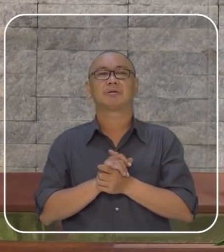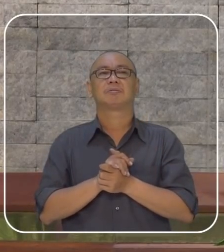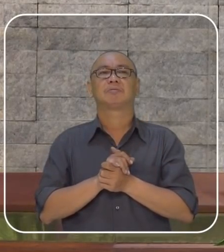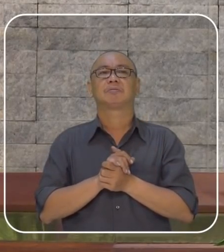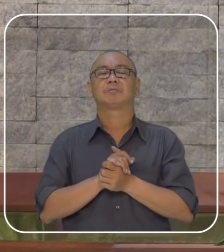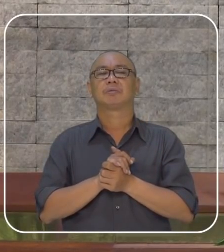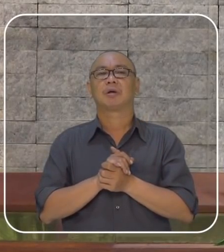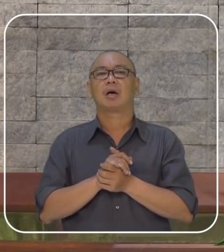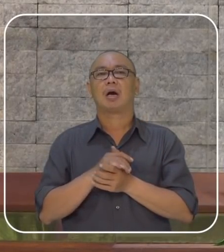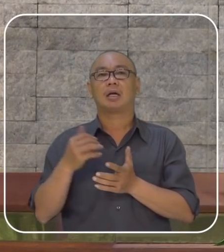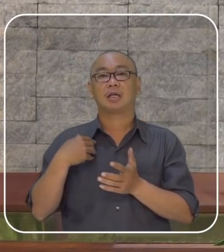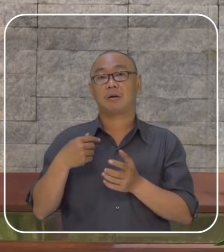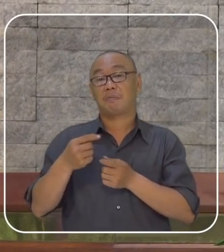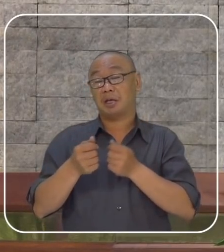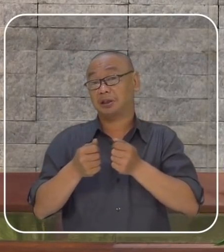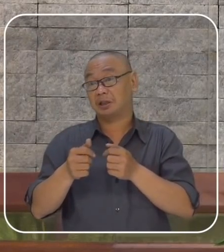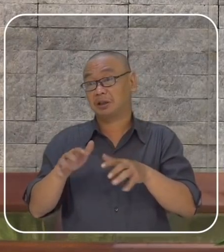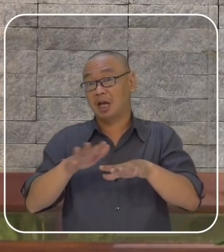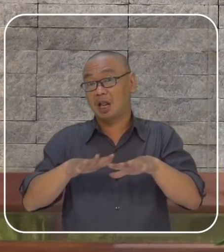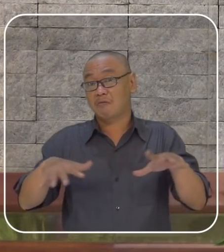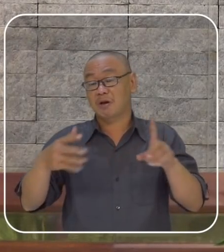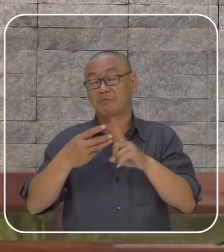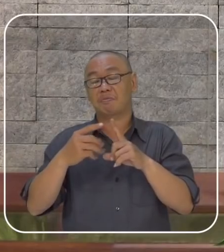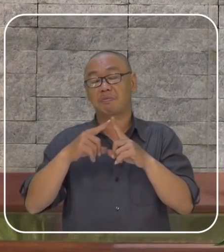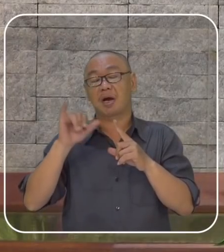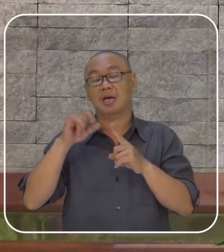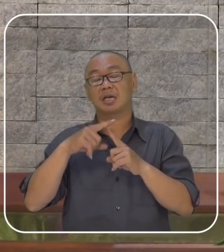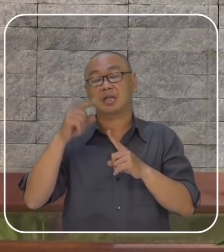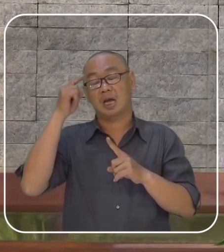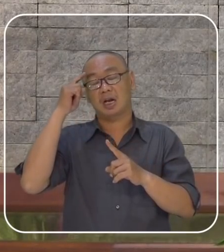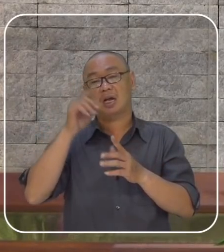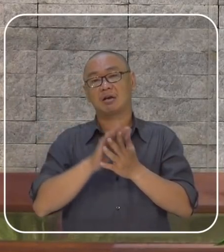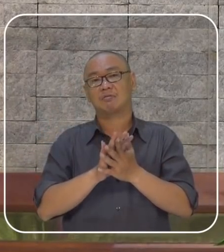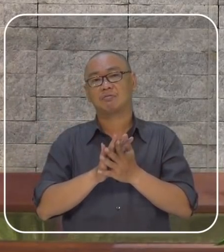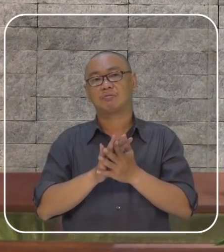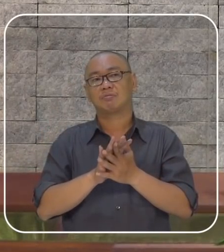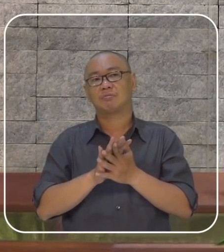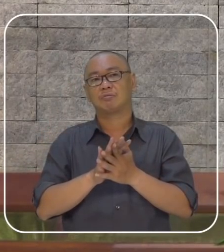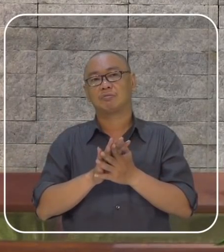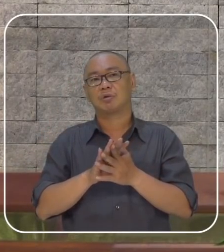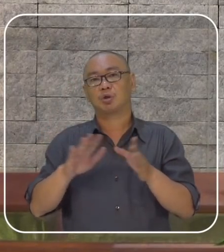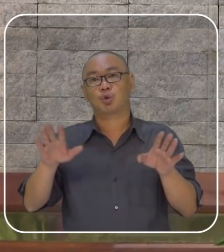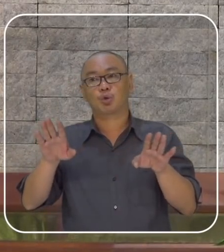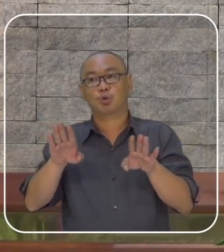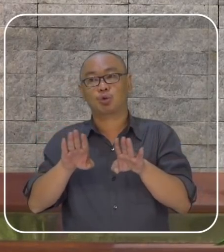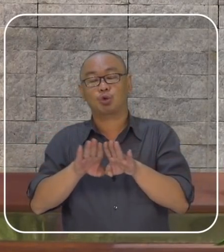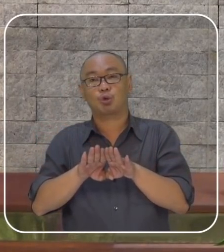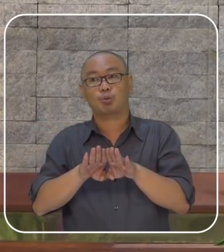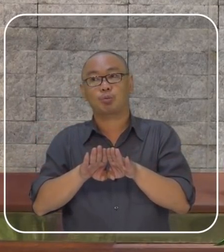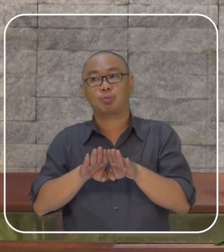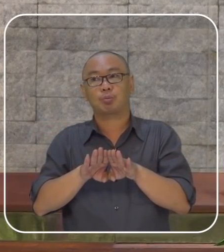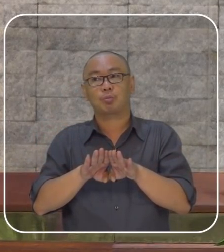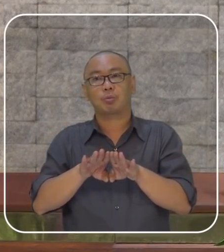Karena dengan adanya pasar di halaman bait Allah, maka dengan demikian menutup kemungkinan bagi orang